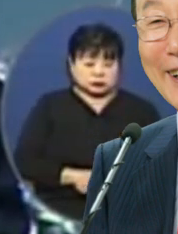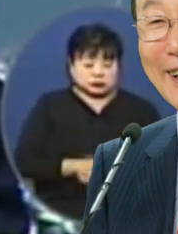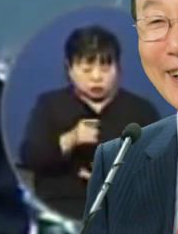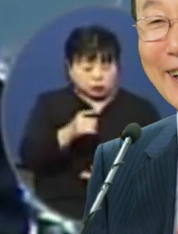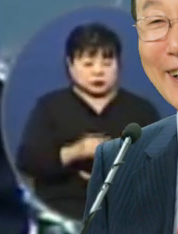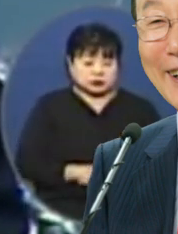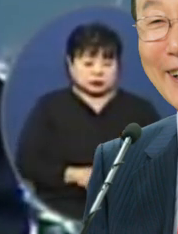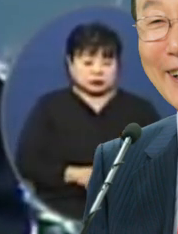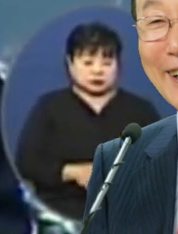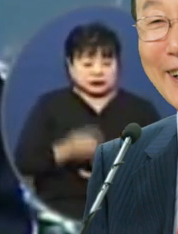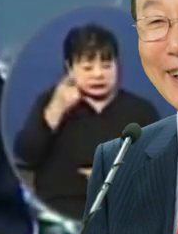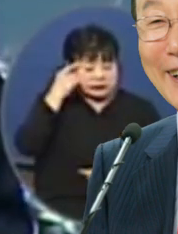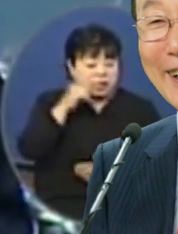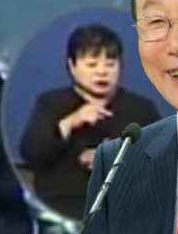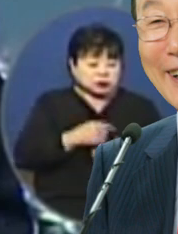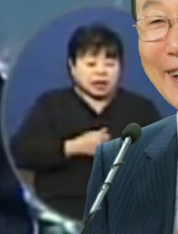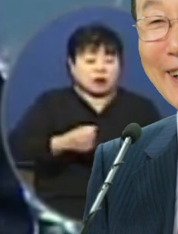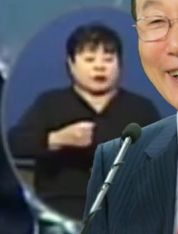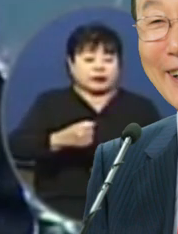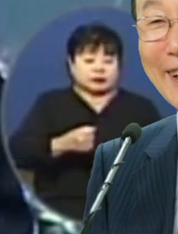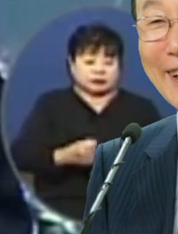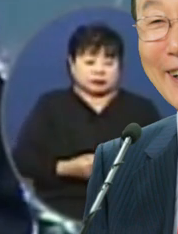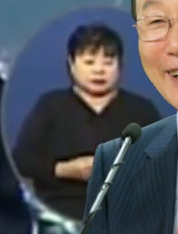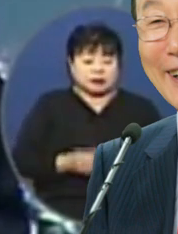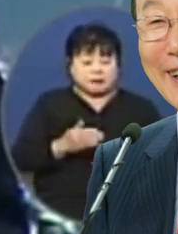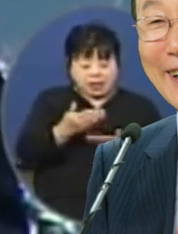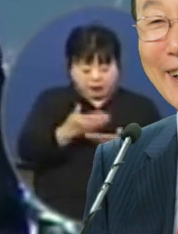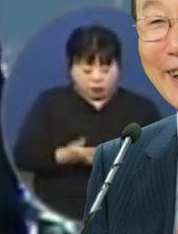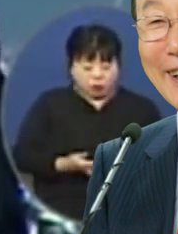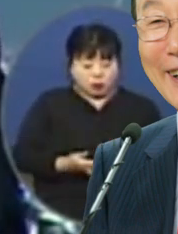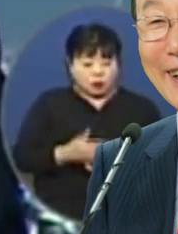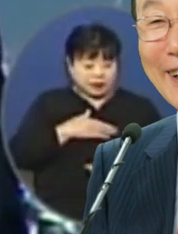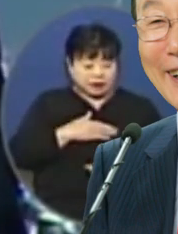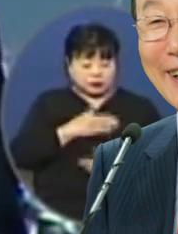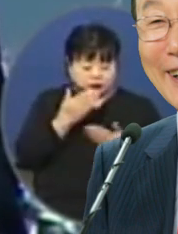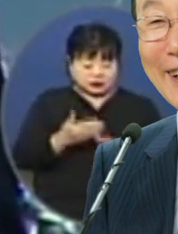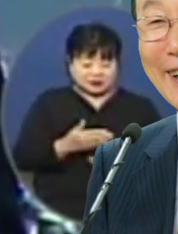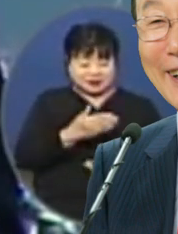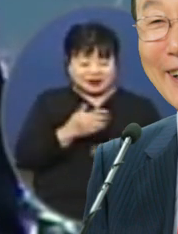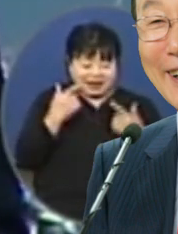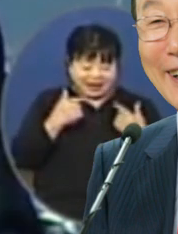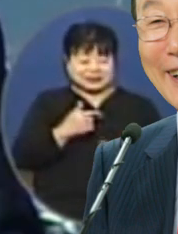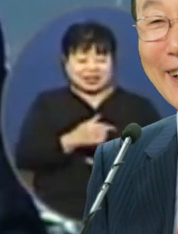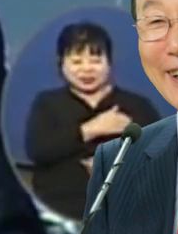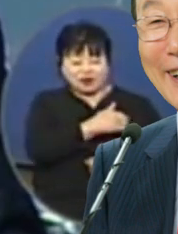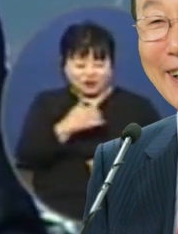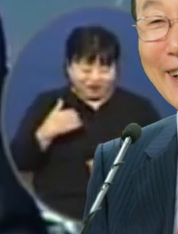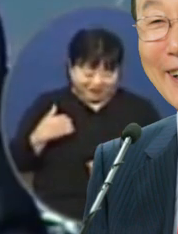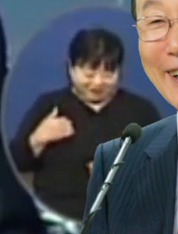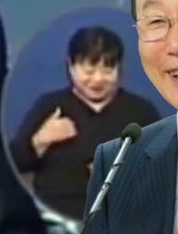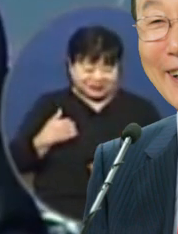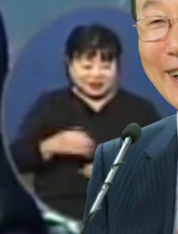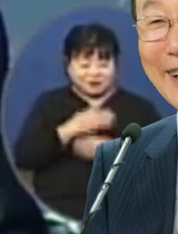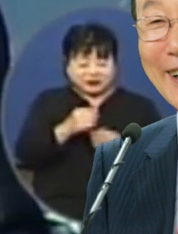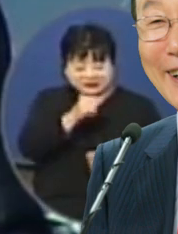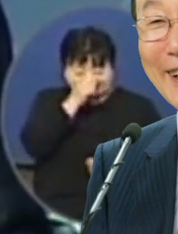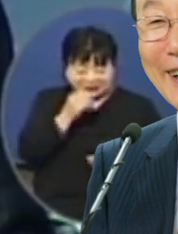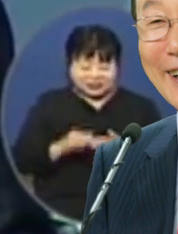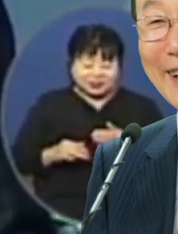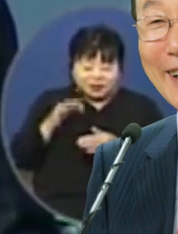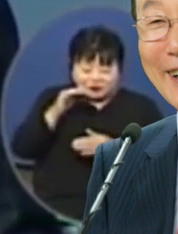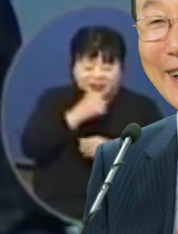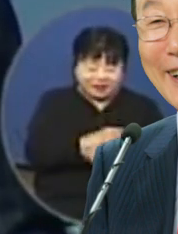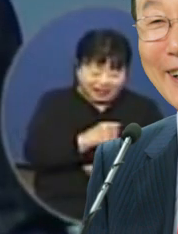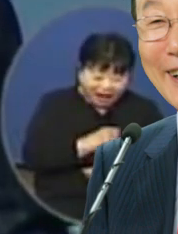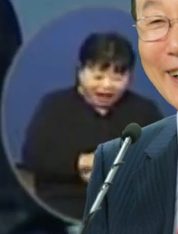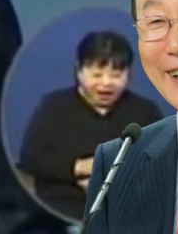여러분이 상상 속에서 내 것으로 받아들이고 나는 모든 일에 항상 모든 것이 능력하여 모든 착한 일을 넘치게